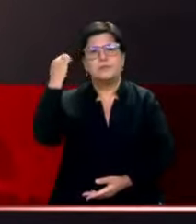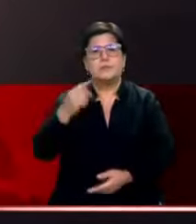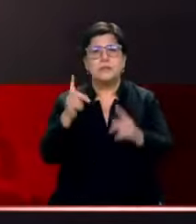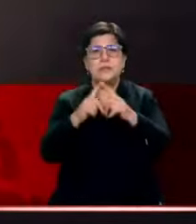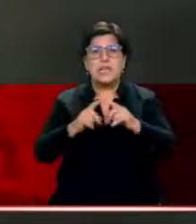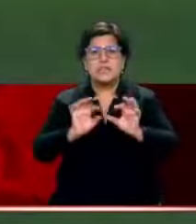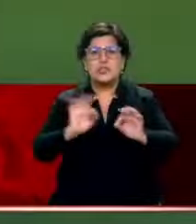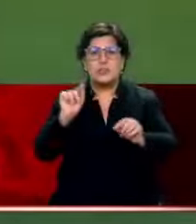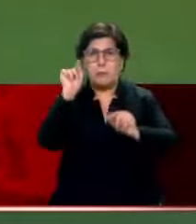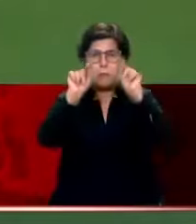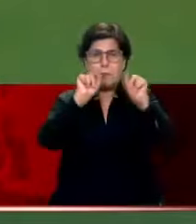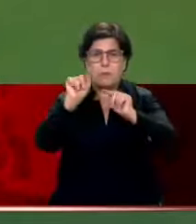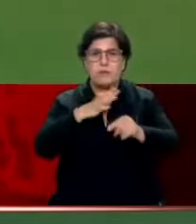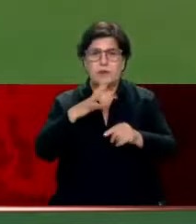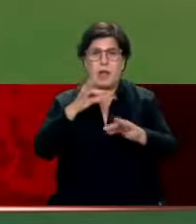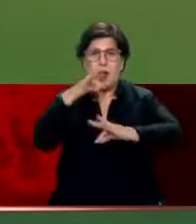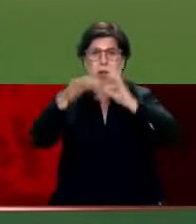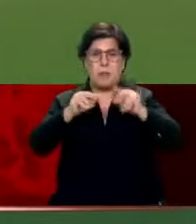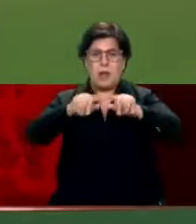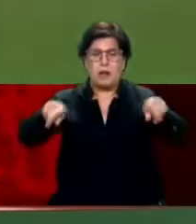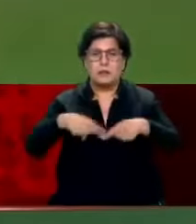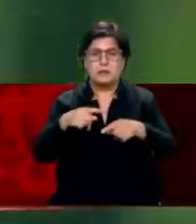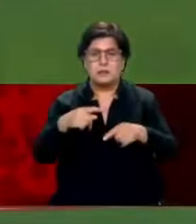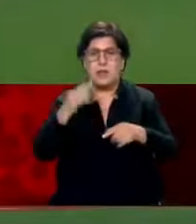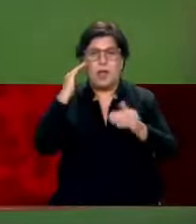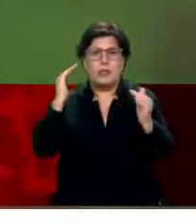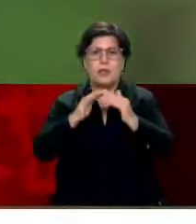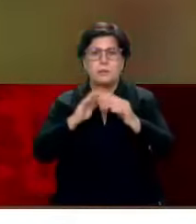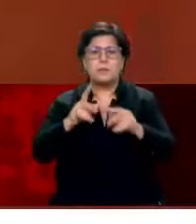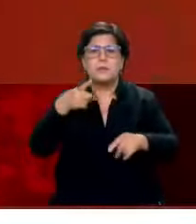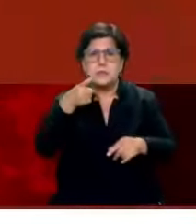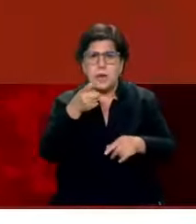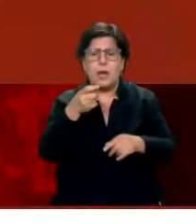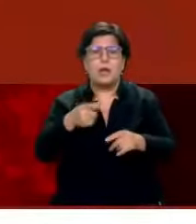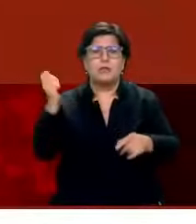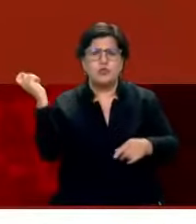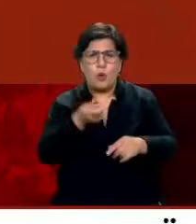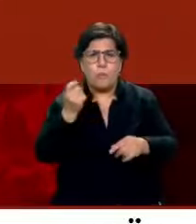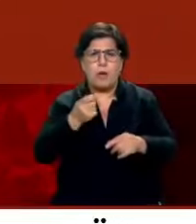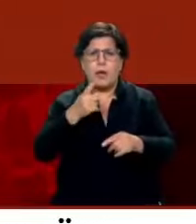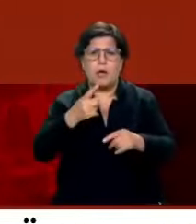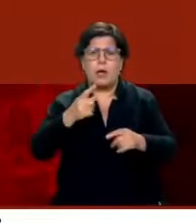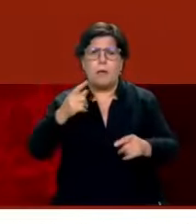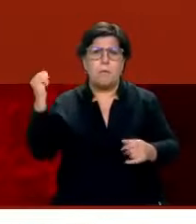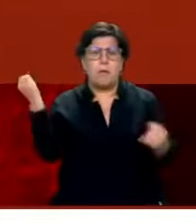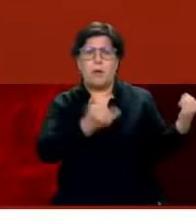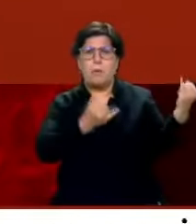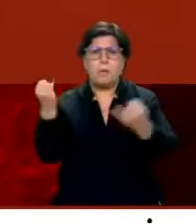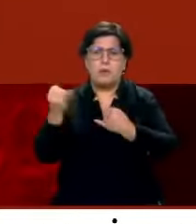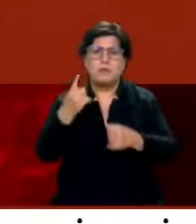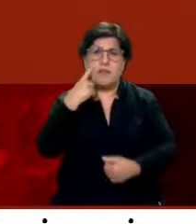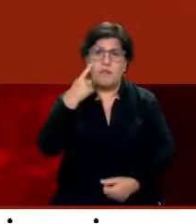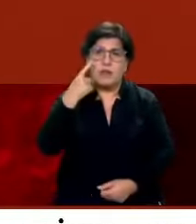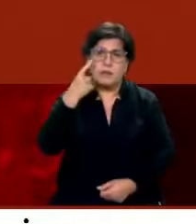Sayısızca mermi izleri var. Akrabaların arazi anlaşmazlığında silahlar, sopalar konuştu. Devlet bakayım ne diyecek buna, konuş konuş.